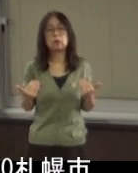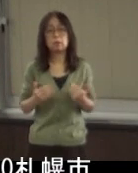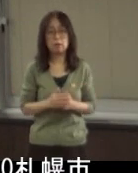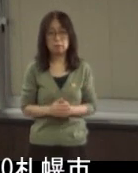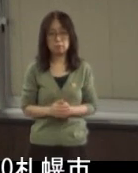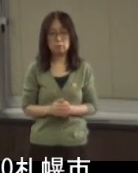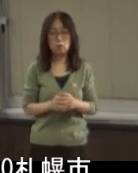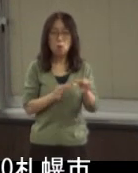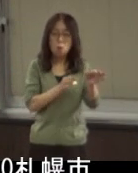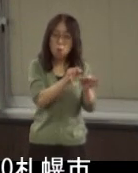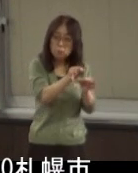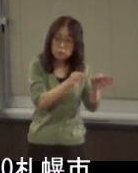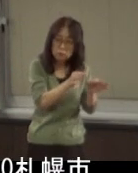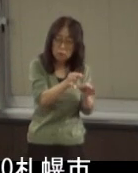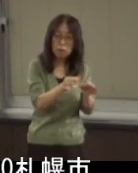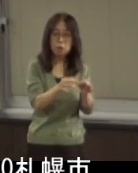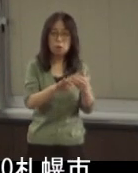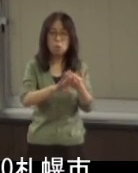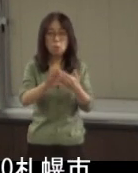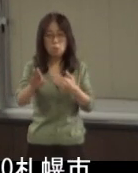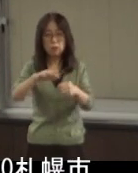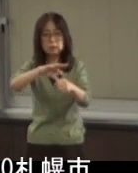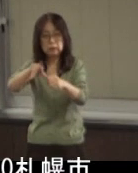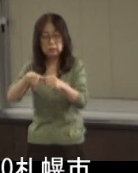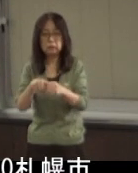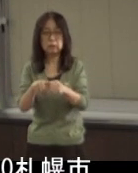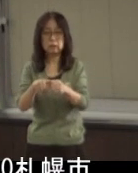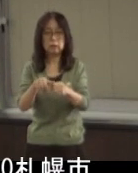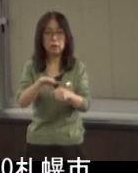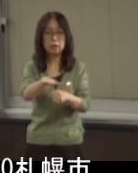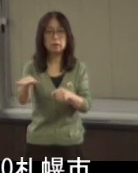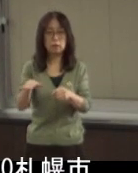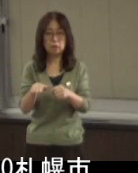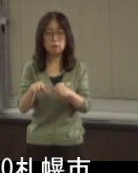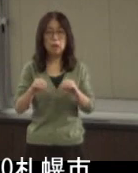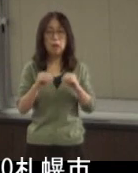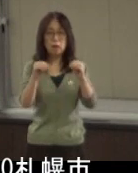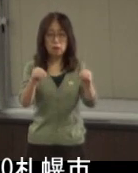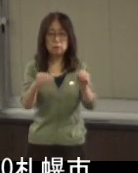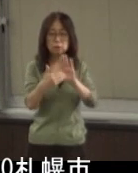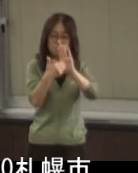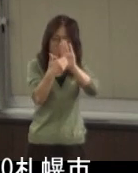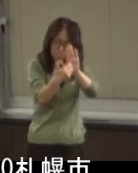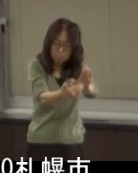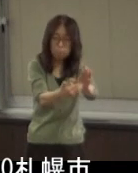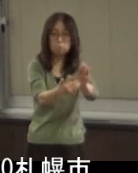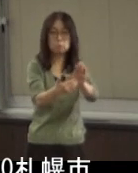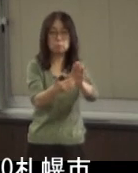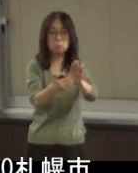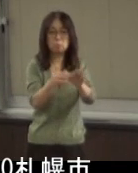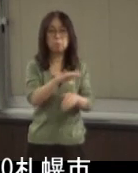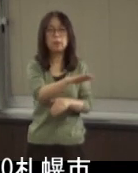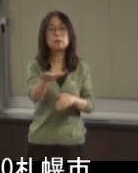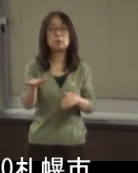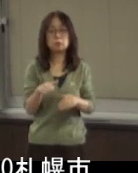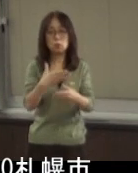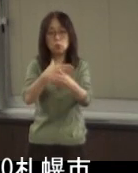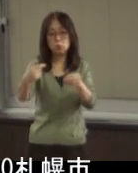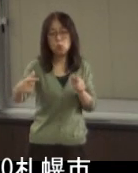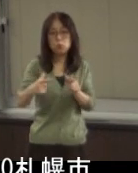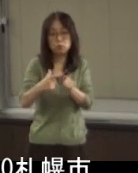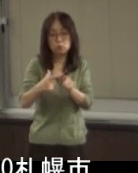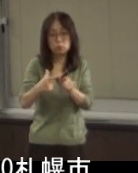そしてエリアの中で感染拡大を防止をしていくということを、皆さんと共有をしていきたいということ